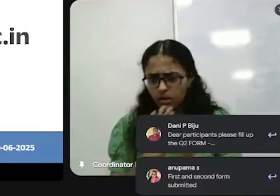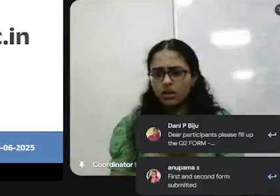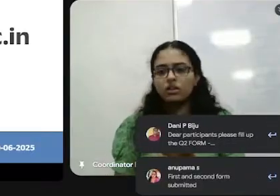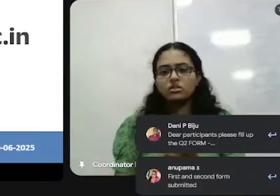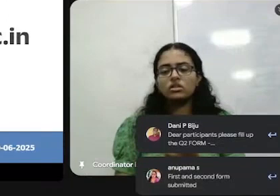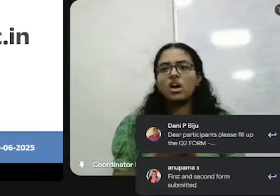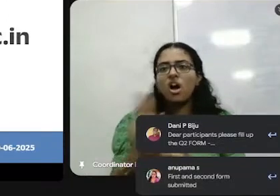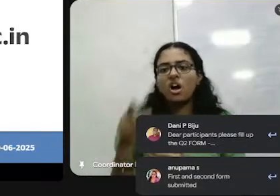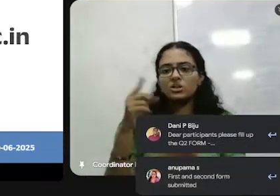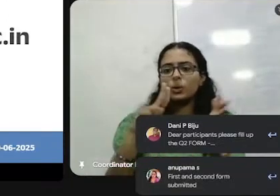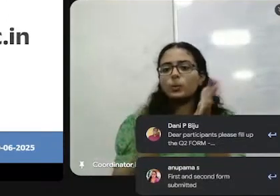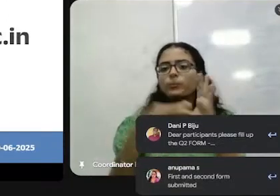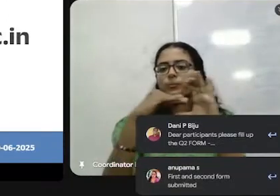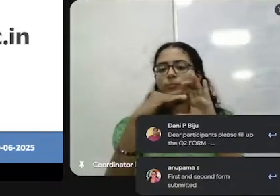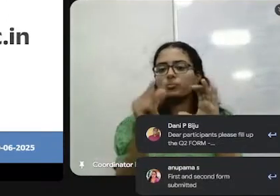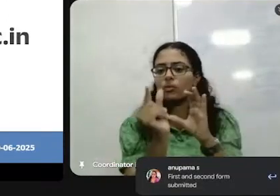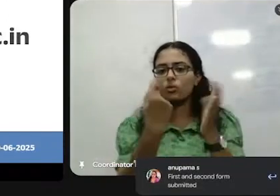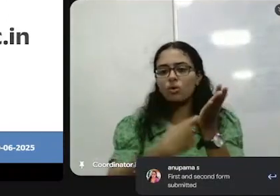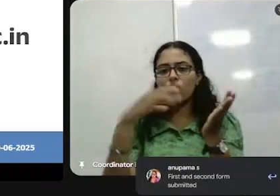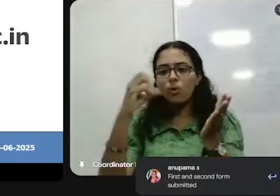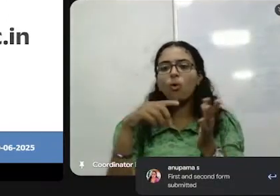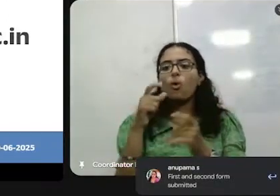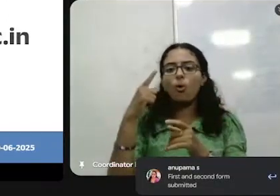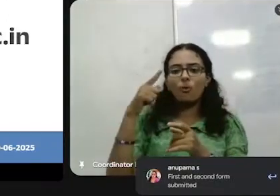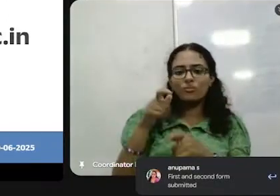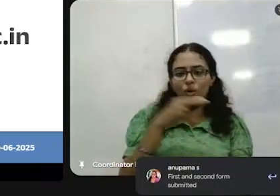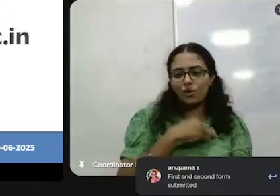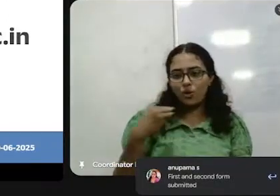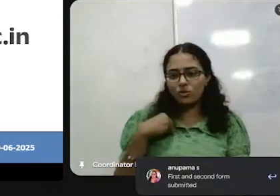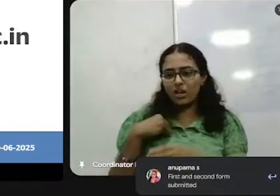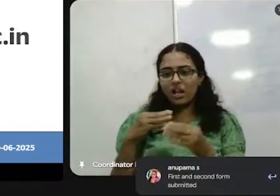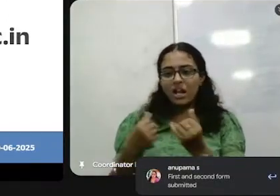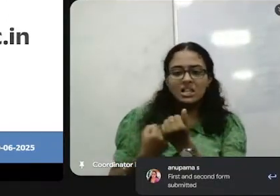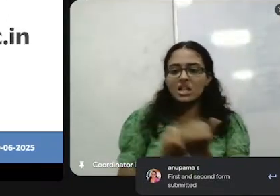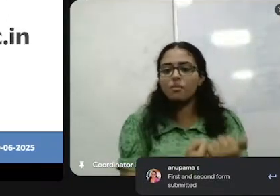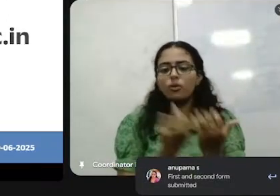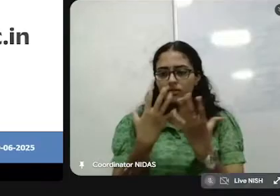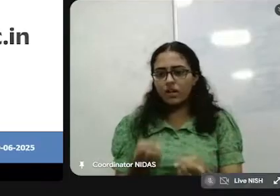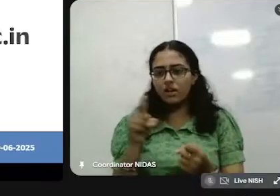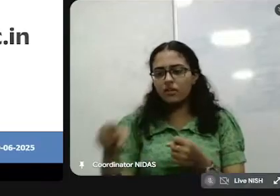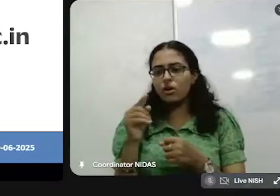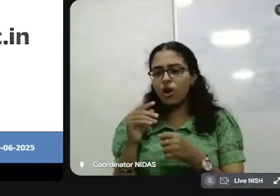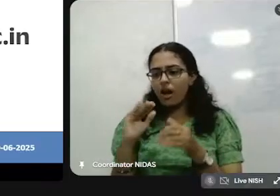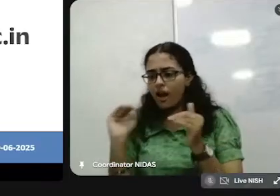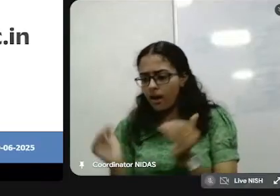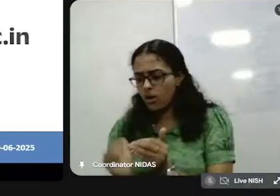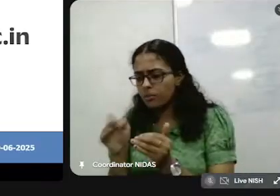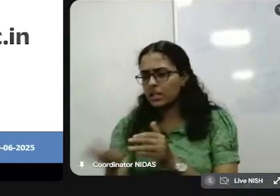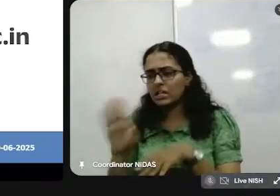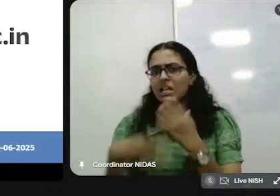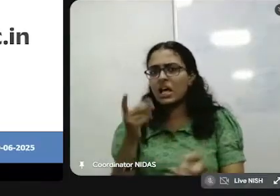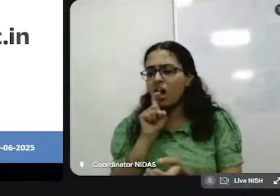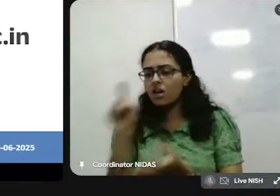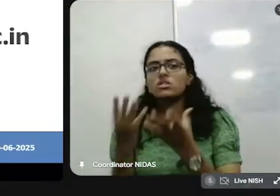അത് ന്യൂറോളജിസ്റ്റിന്റെ ഒരു സപ്പോർട്ടോട് കൂടി വേണം അത് ചെയ്യാൻ. ന്യൂറോളജിസ്റ്റിന്റെ അഭിപ്രായം വഴിയാണ് അത് കൂടുതലായിട്ട് ചെയ്യേണ്ടത്.